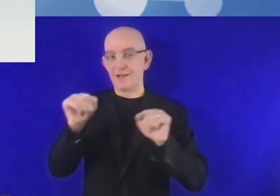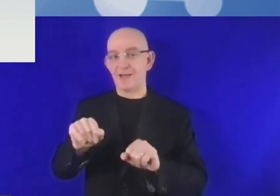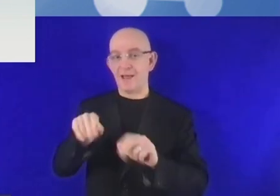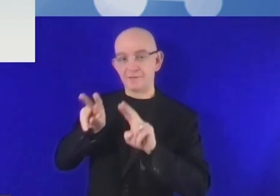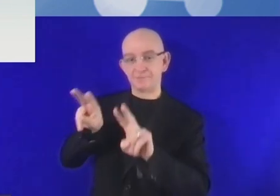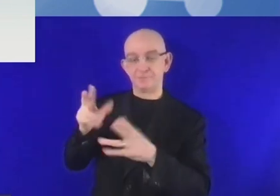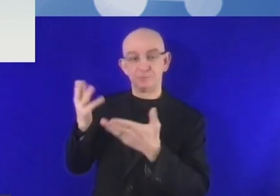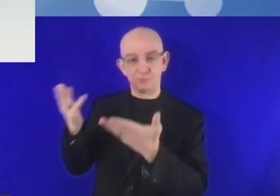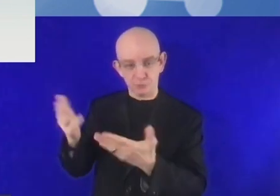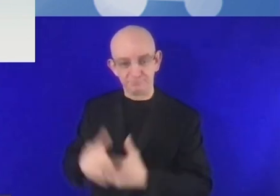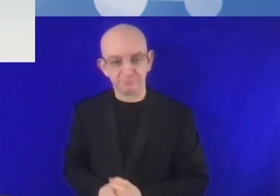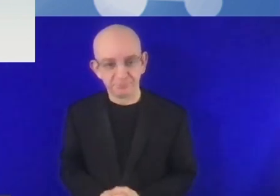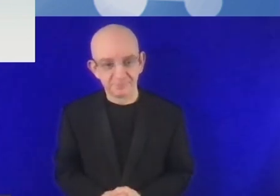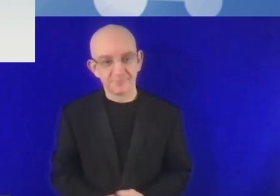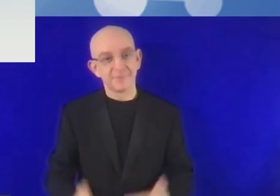Bardzo prosimy